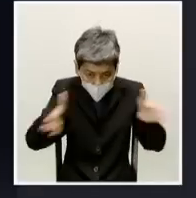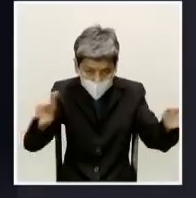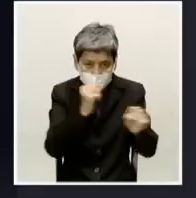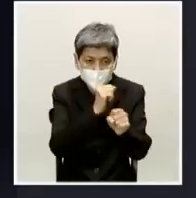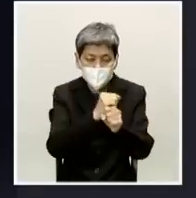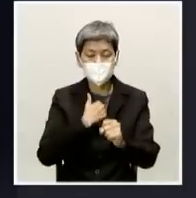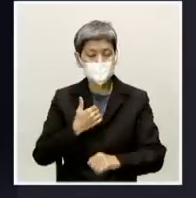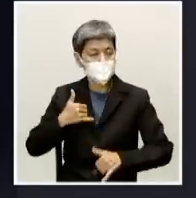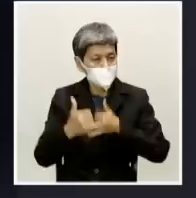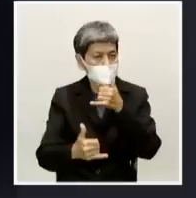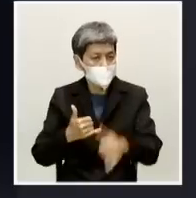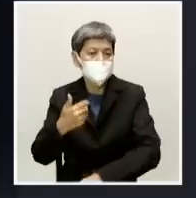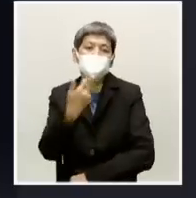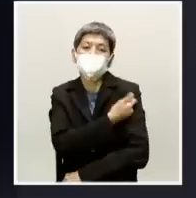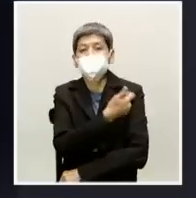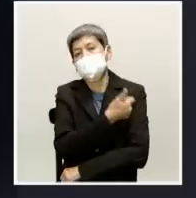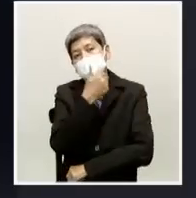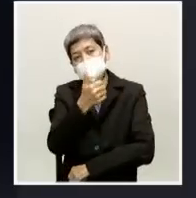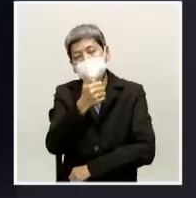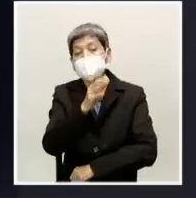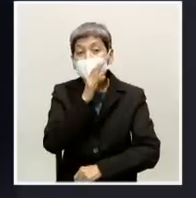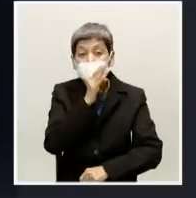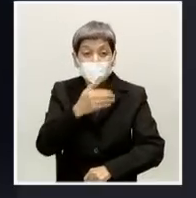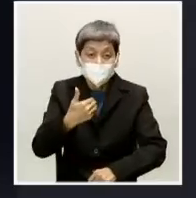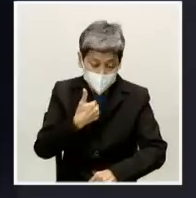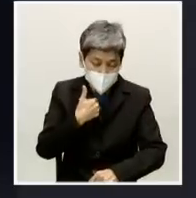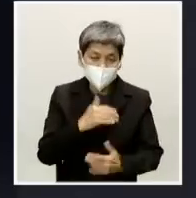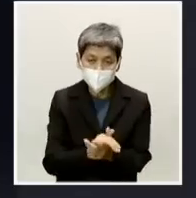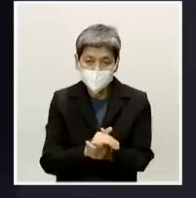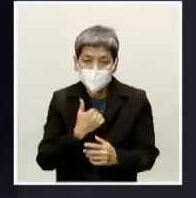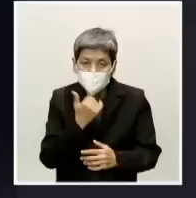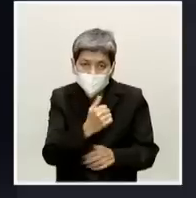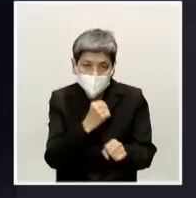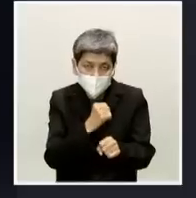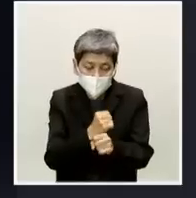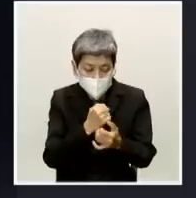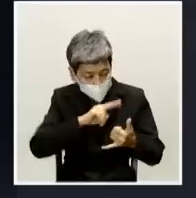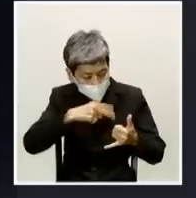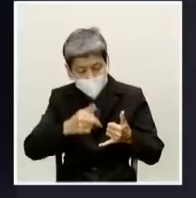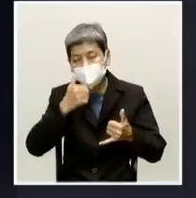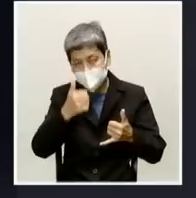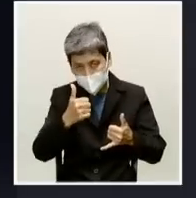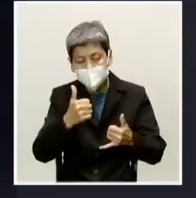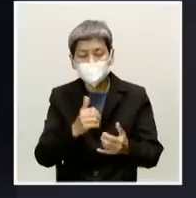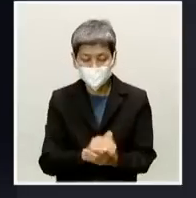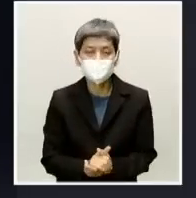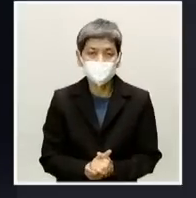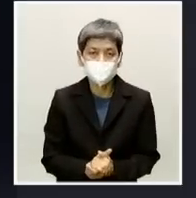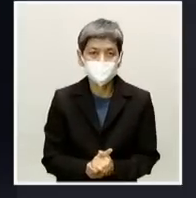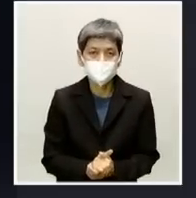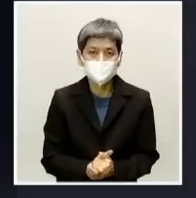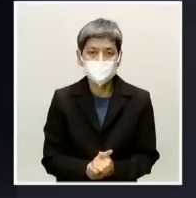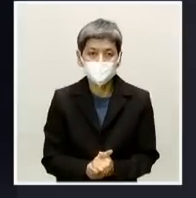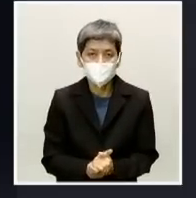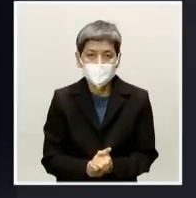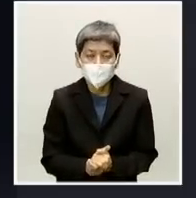ความมั่นใจของประชาชนในการเข้ารับวัคซีนหากเกิดอาการไม่พึงประสงค์นะครับก็จะได้ดูแลรักษากันทั้งกระบวนการครับ